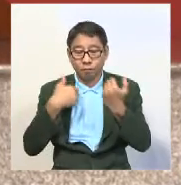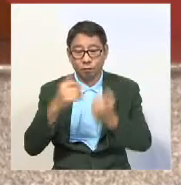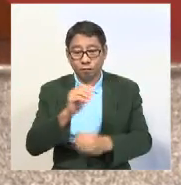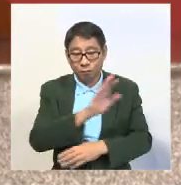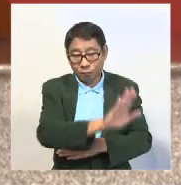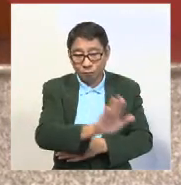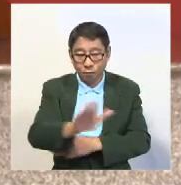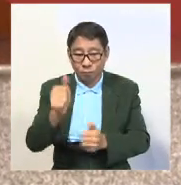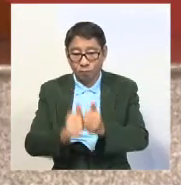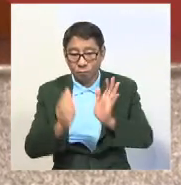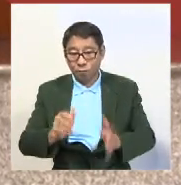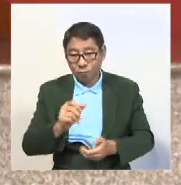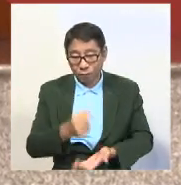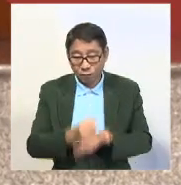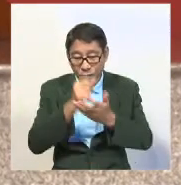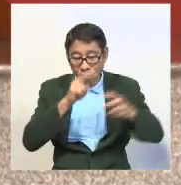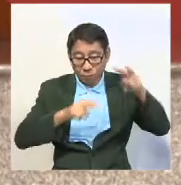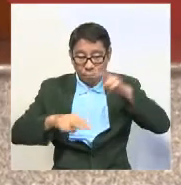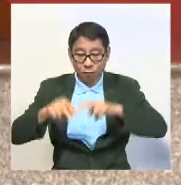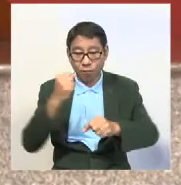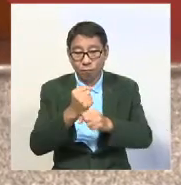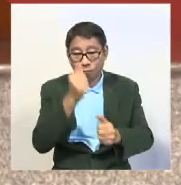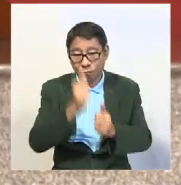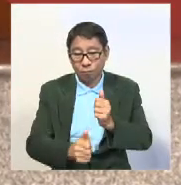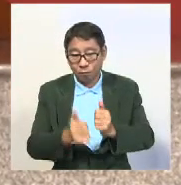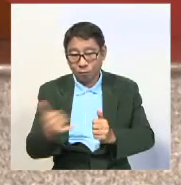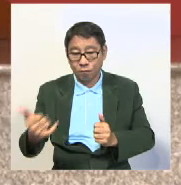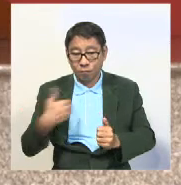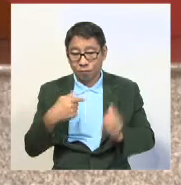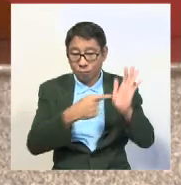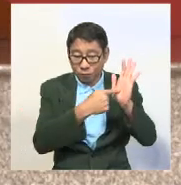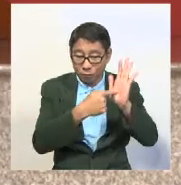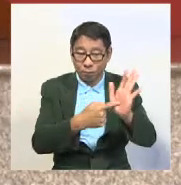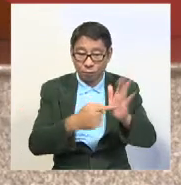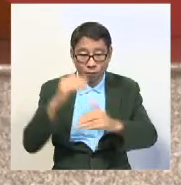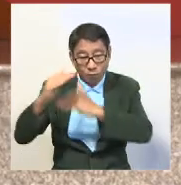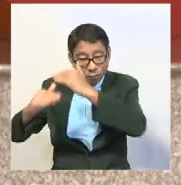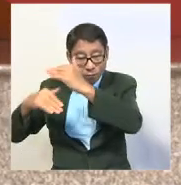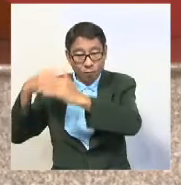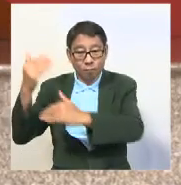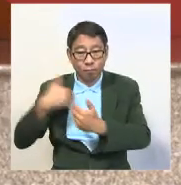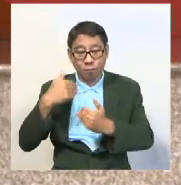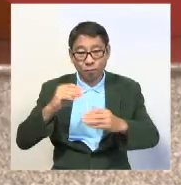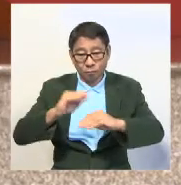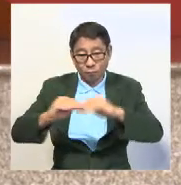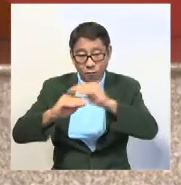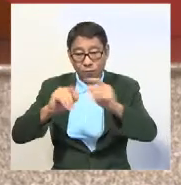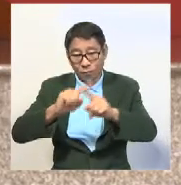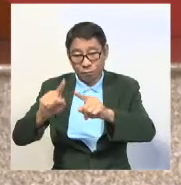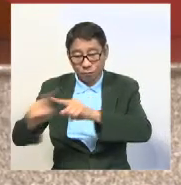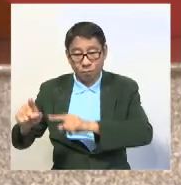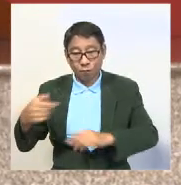พวกเราทุกคนช่วยกันดูแลด้วยนะครับเราพยายามทำทุกอย่างแต่ว่าจริงเราเน้นในเรื่องของการพัฒนานะโครงการต่างๆก็ลง